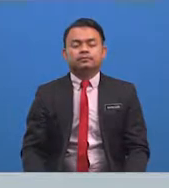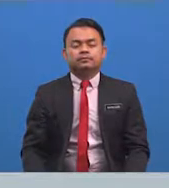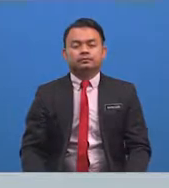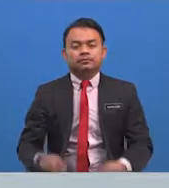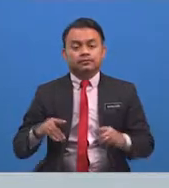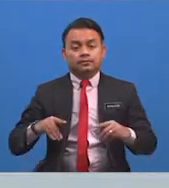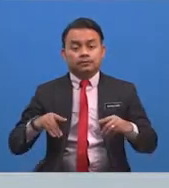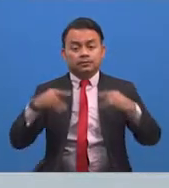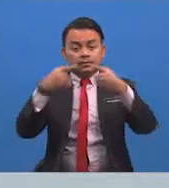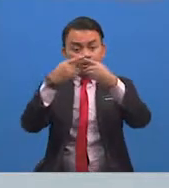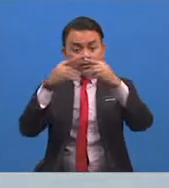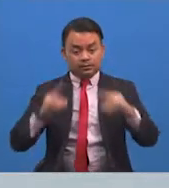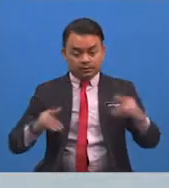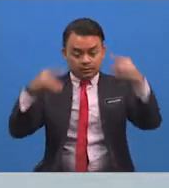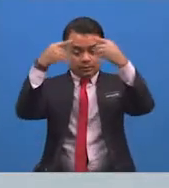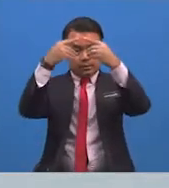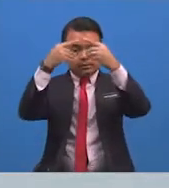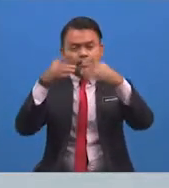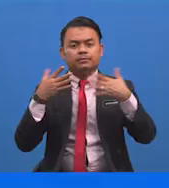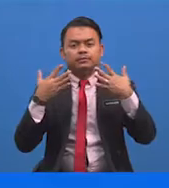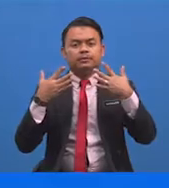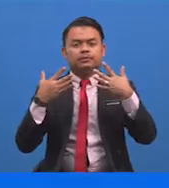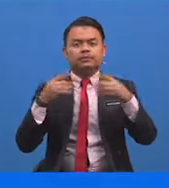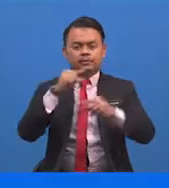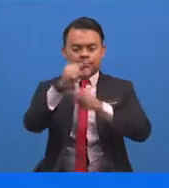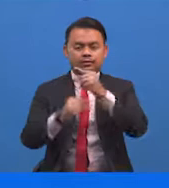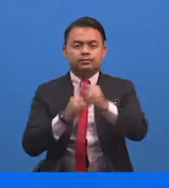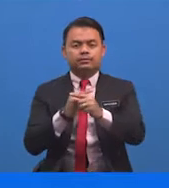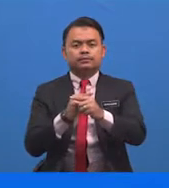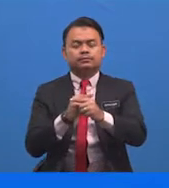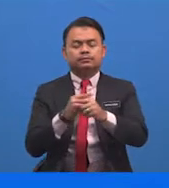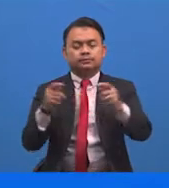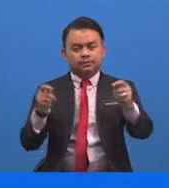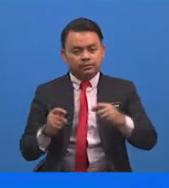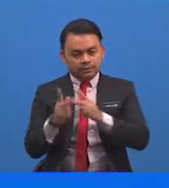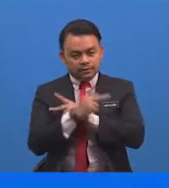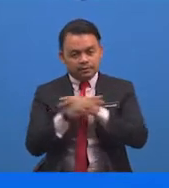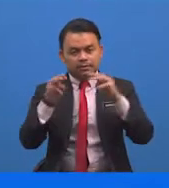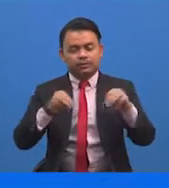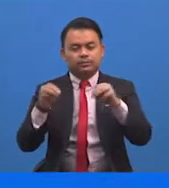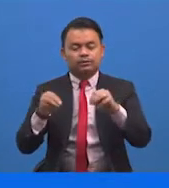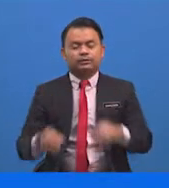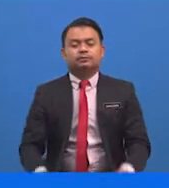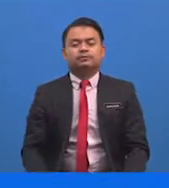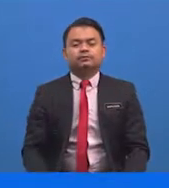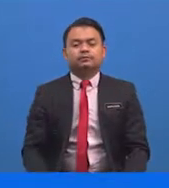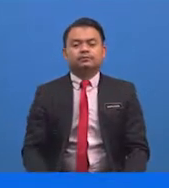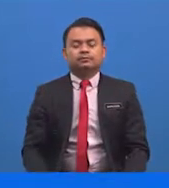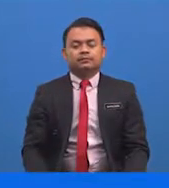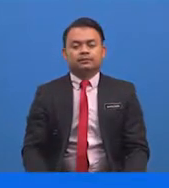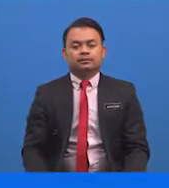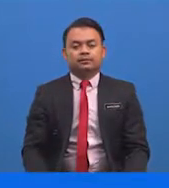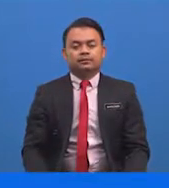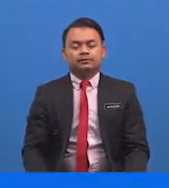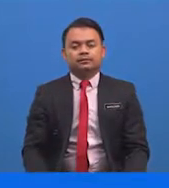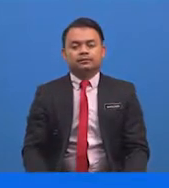kesan-kesan pemanasan global. Terima kasih, murid-murid, kerana masih memberikan tumpuan